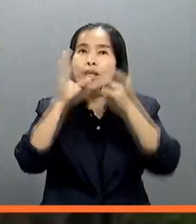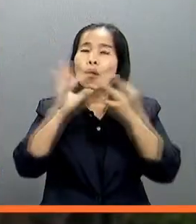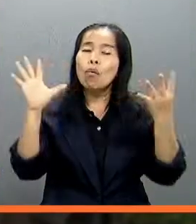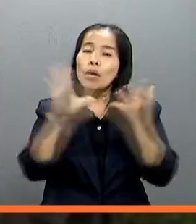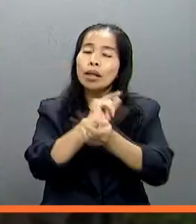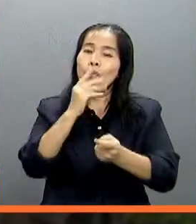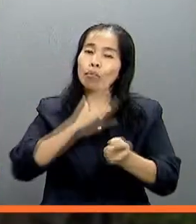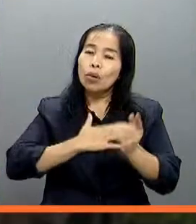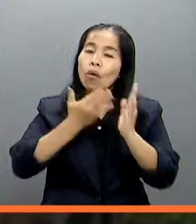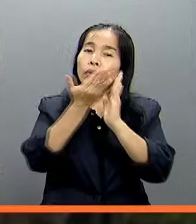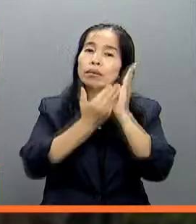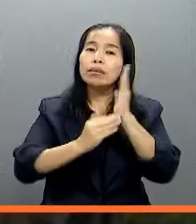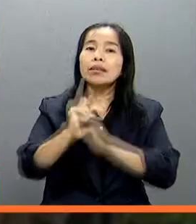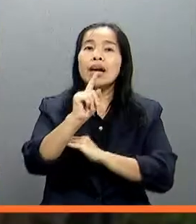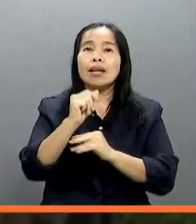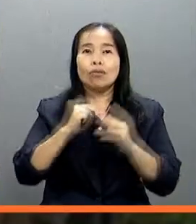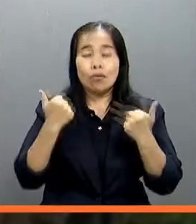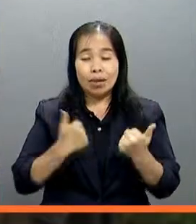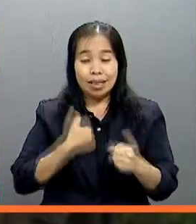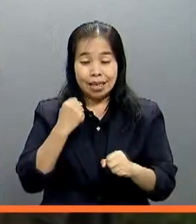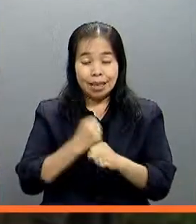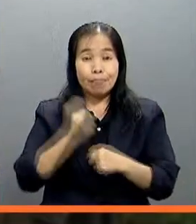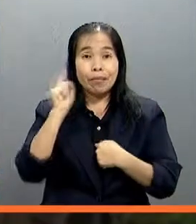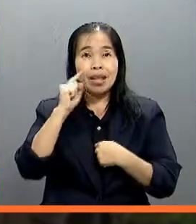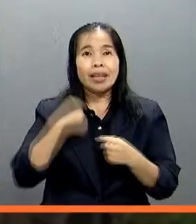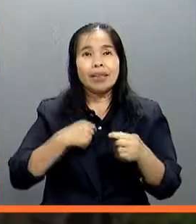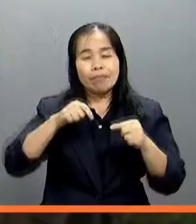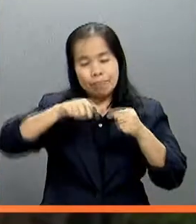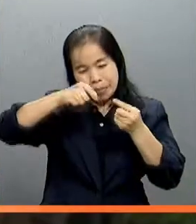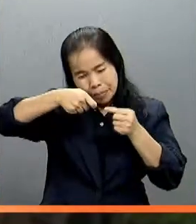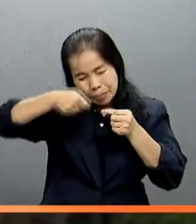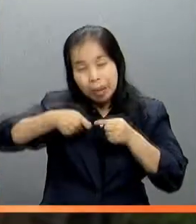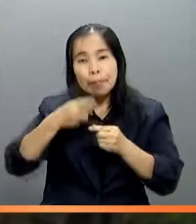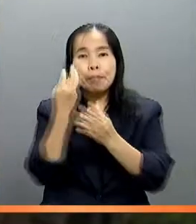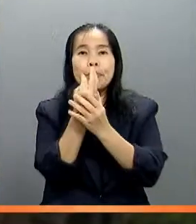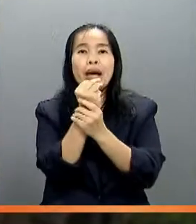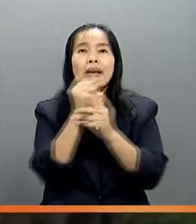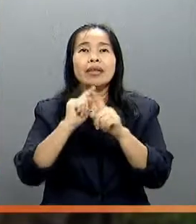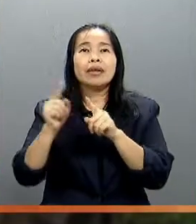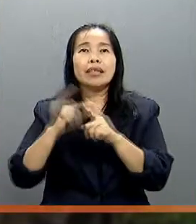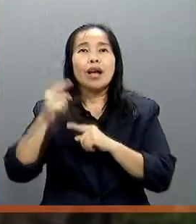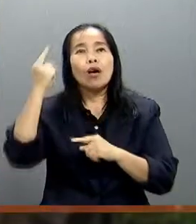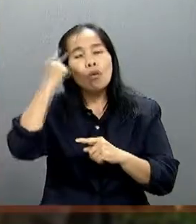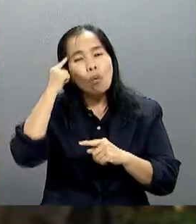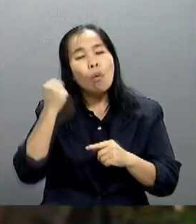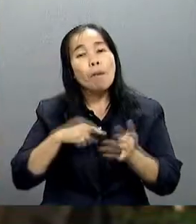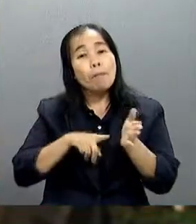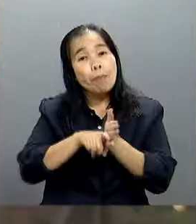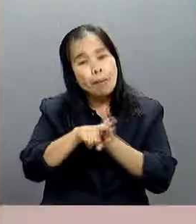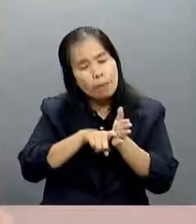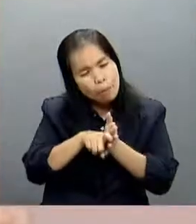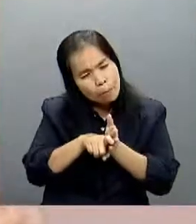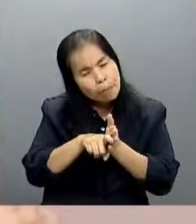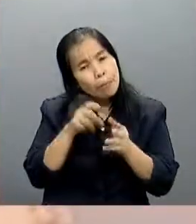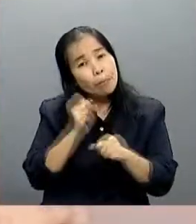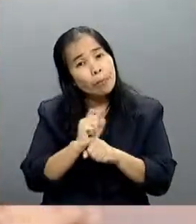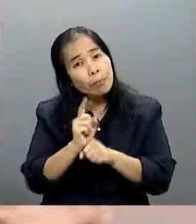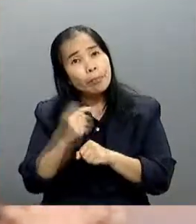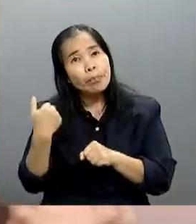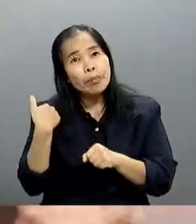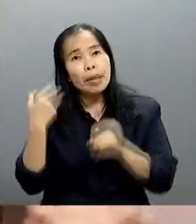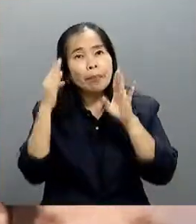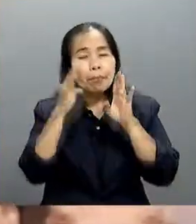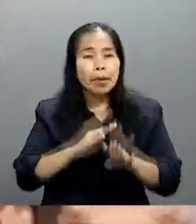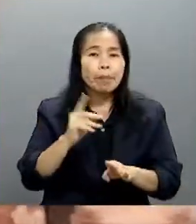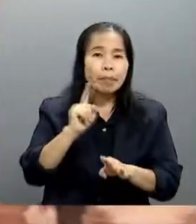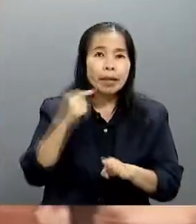านชิ้นแรกก็คือการแกะพะไม้ค่ะได้ความรู้เกี่ยวกับการแกะพะไม้เยอะเลยทั้งลักษณะของมันแล้วก็ทำไมคนอีสานถึงต้